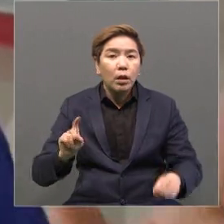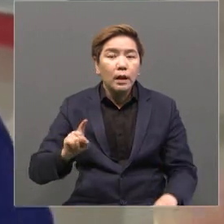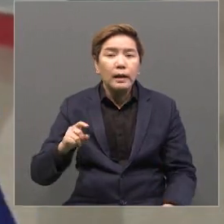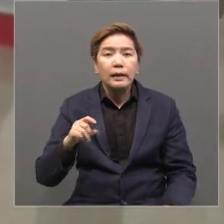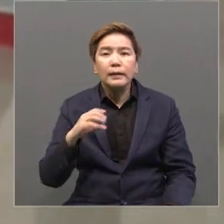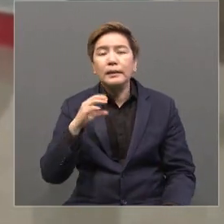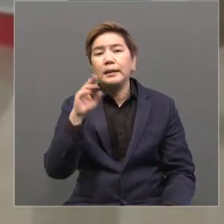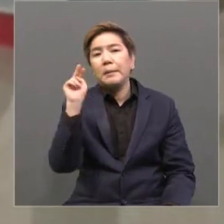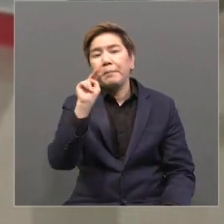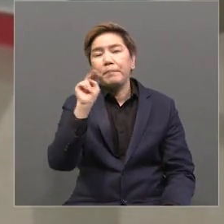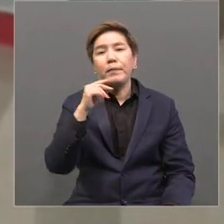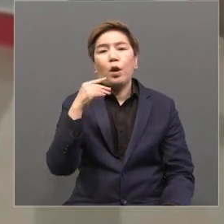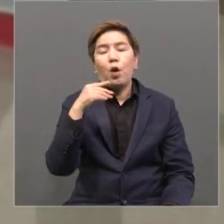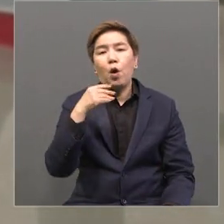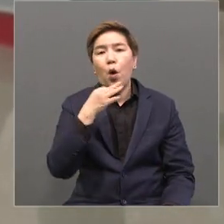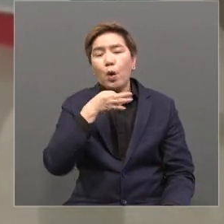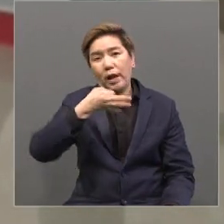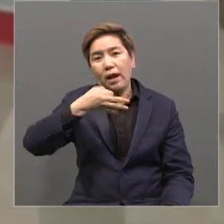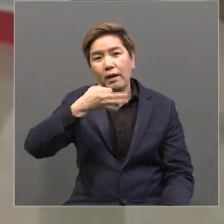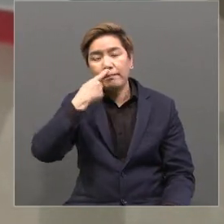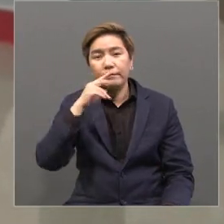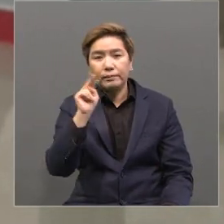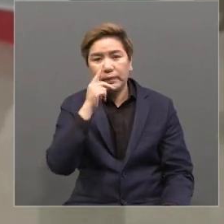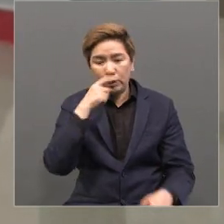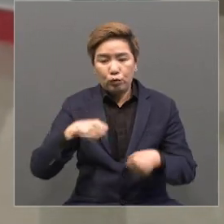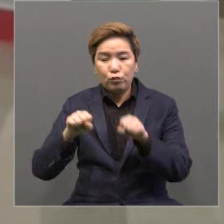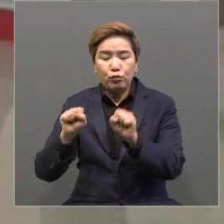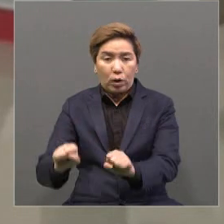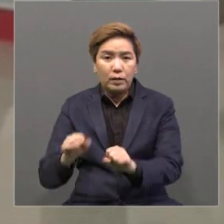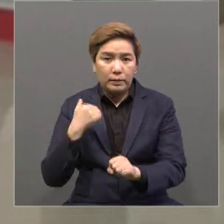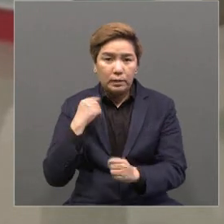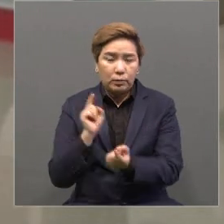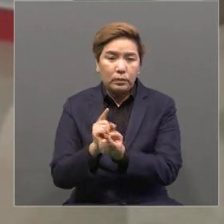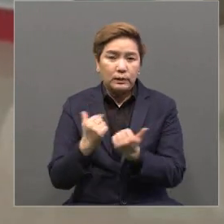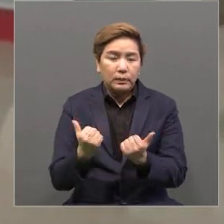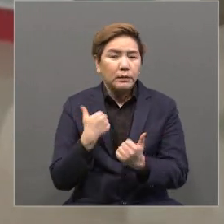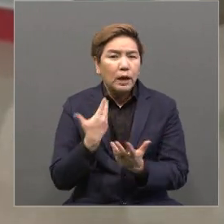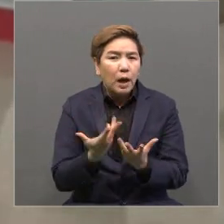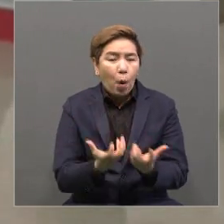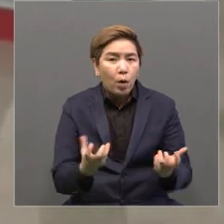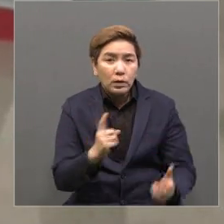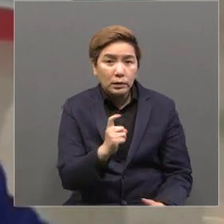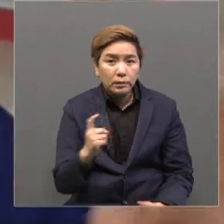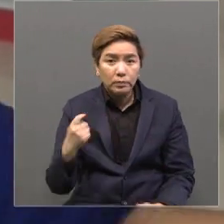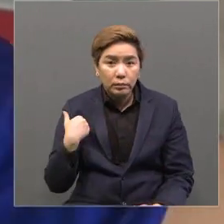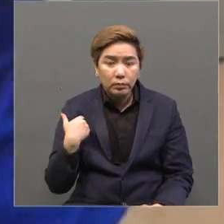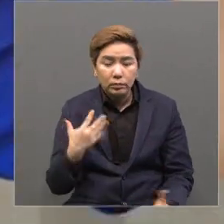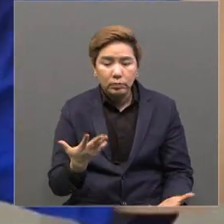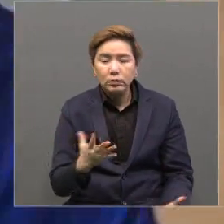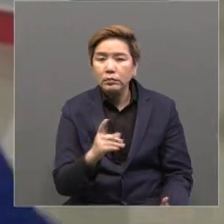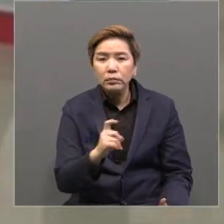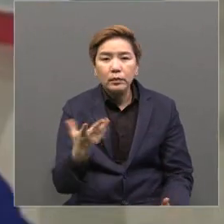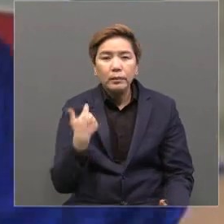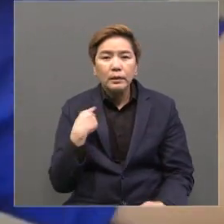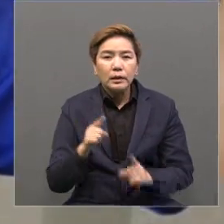สีน้ำเงินมาจอดทิ้งไว้เนาะเรามีอะไรของเราเสียหายบ้างไหมตอนนี้ก็ไม่มีมี